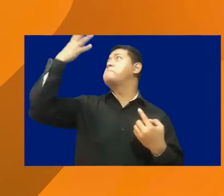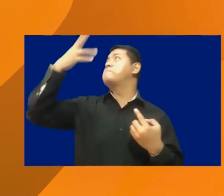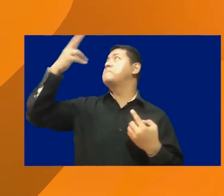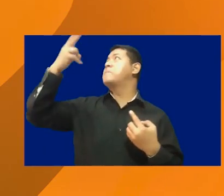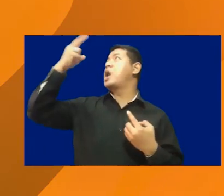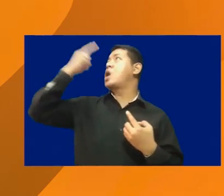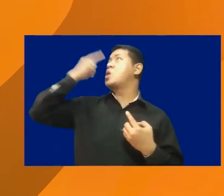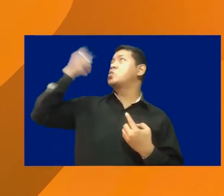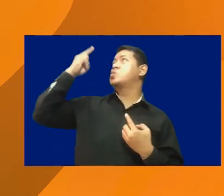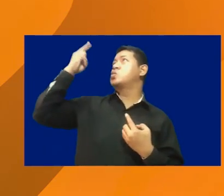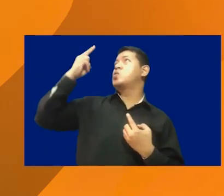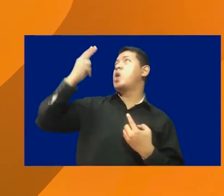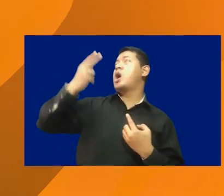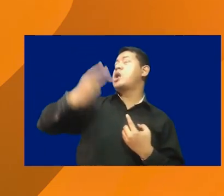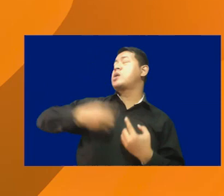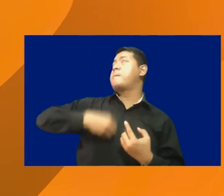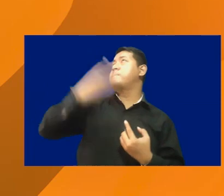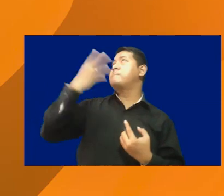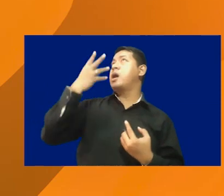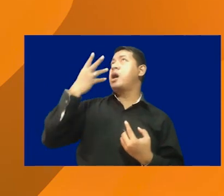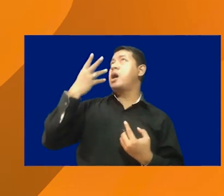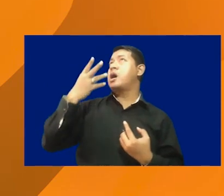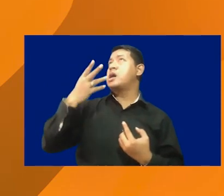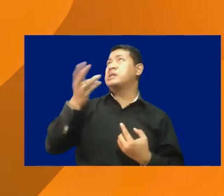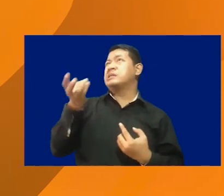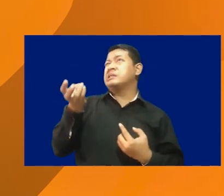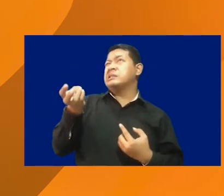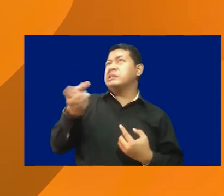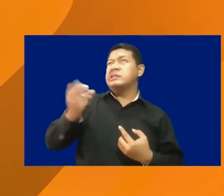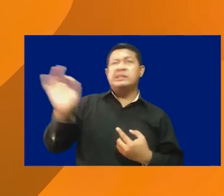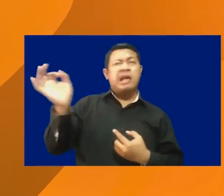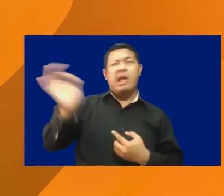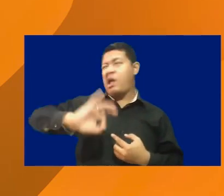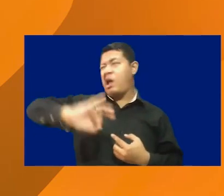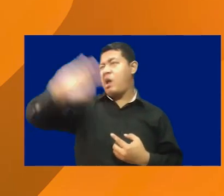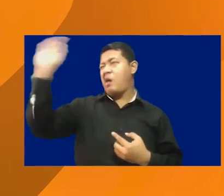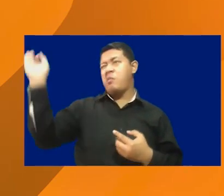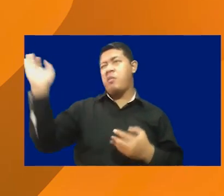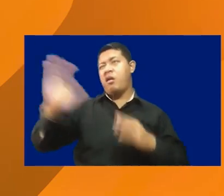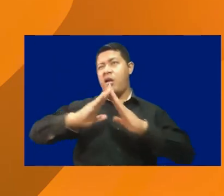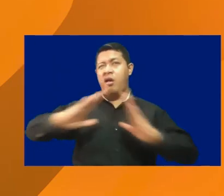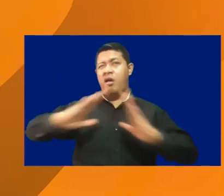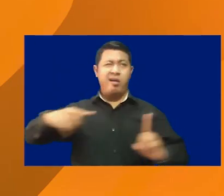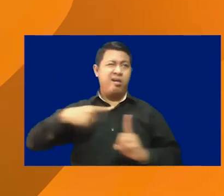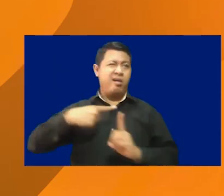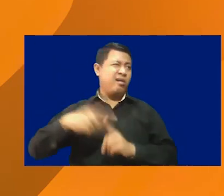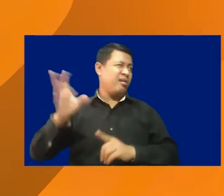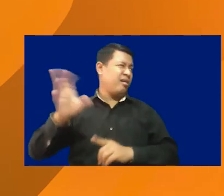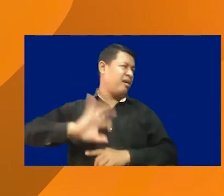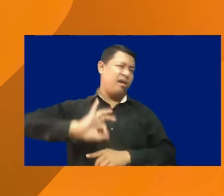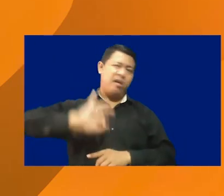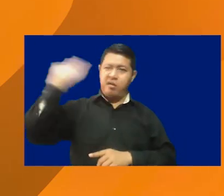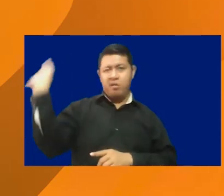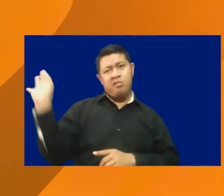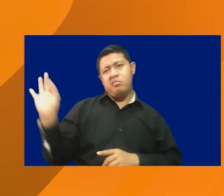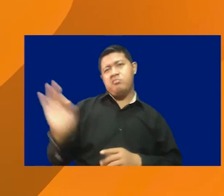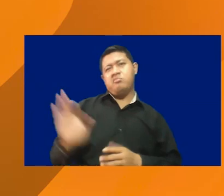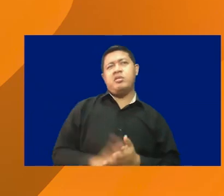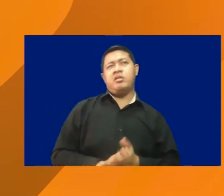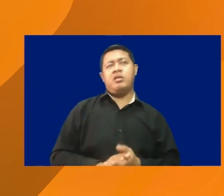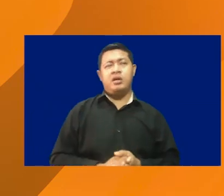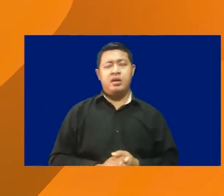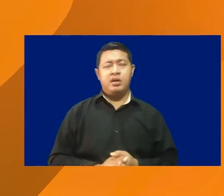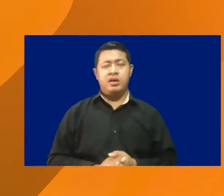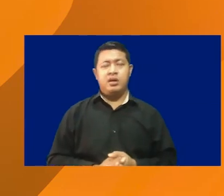saya sebenarnya marah dan kecewa juga dengan Tuhan. Makanya saya nyaris nggak pernah ke gereja selama bertahun-tahun